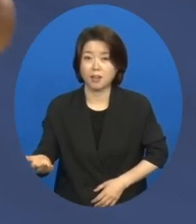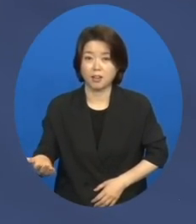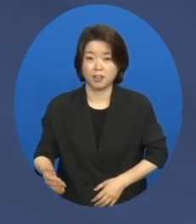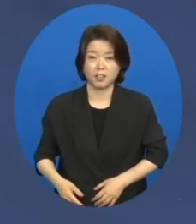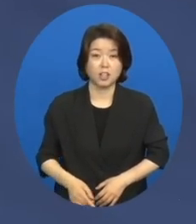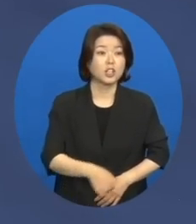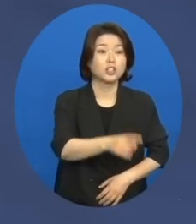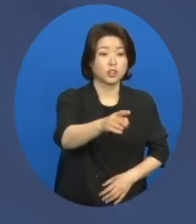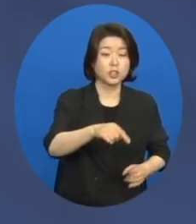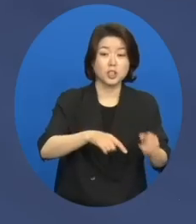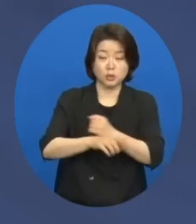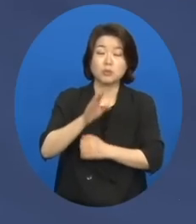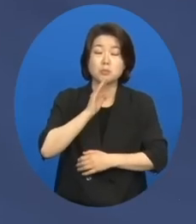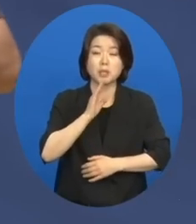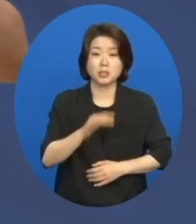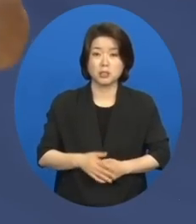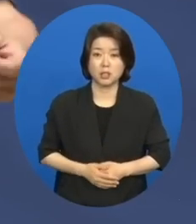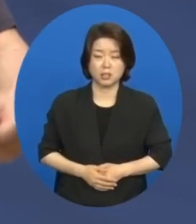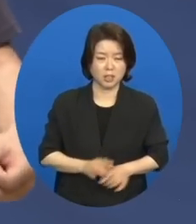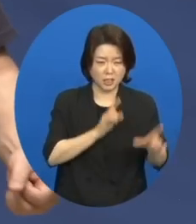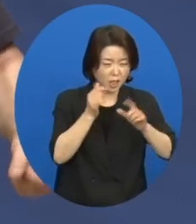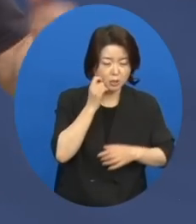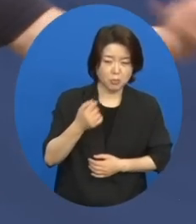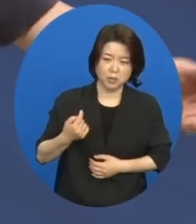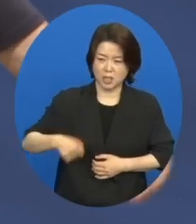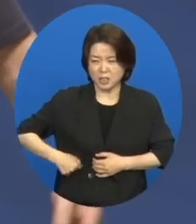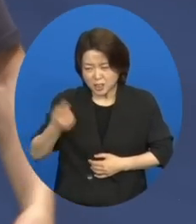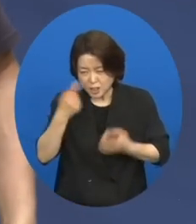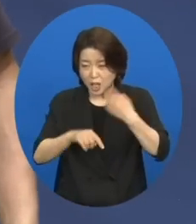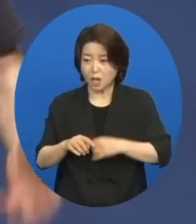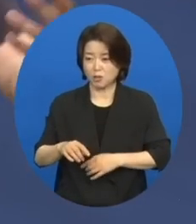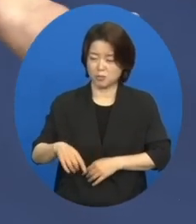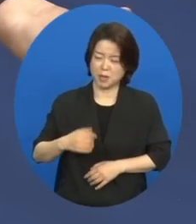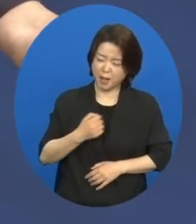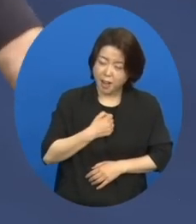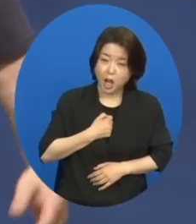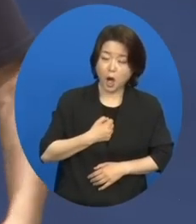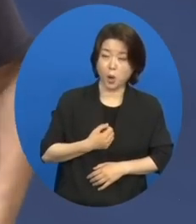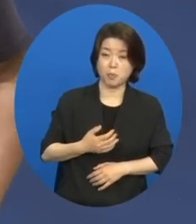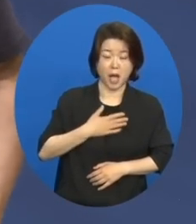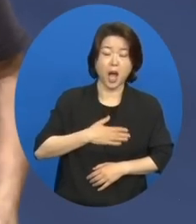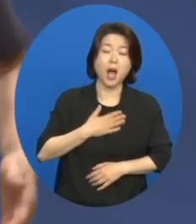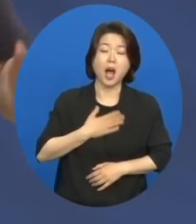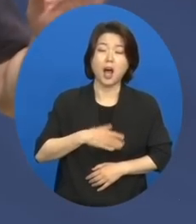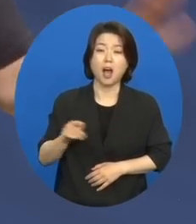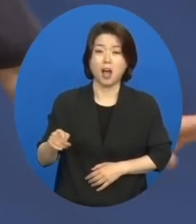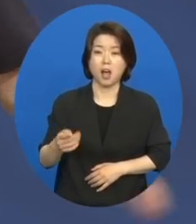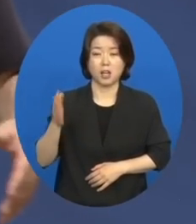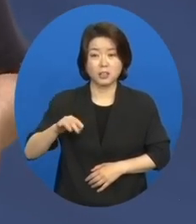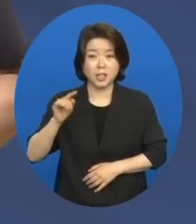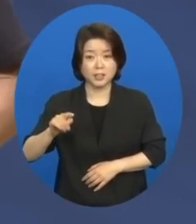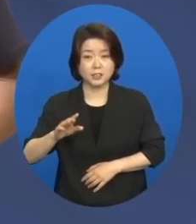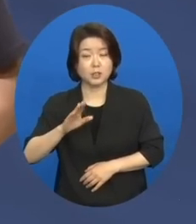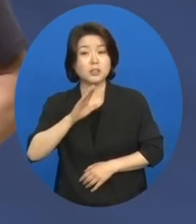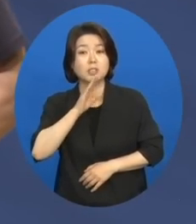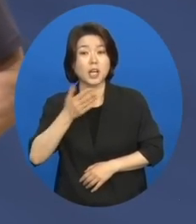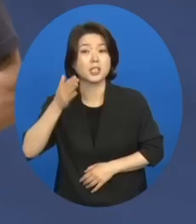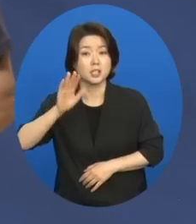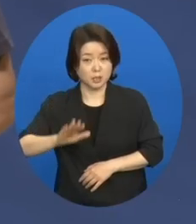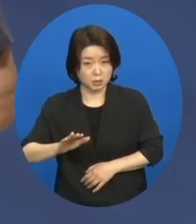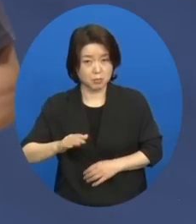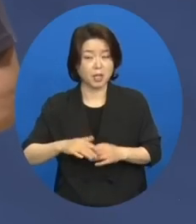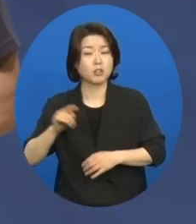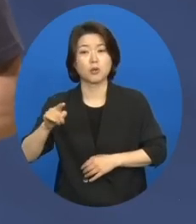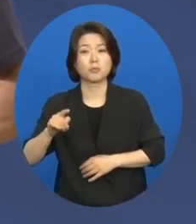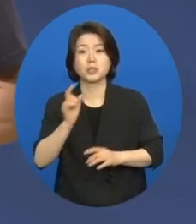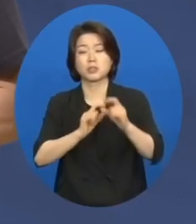그래, 네 이유 맞아. 못 살겠고 속상하고 미치겠고 답답하고. 그런데 그거 사실이라고 해도 너